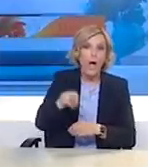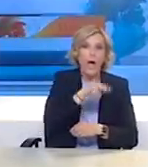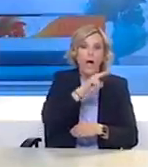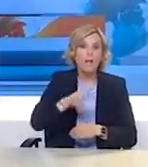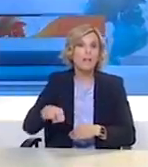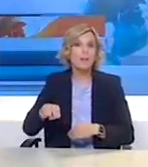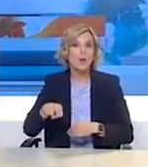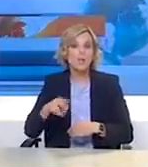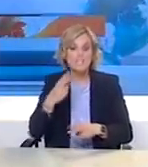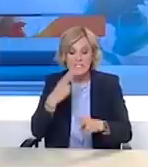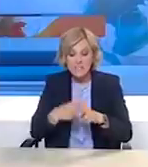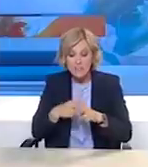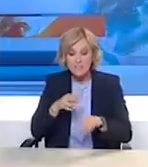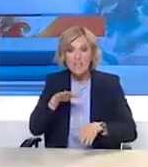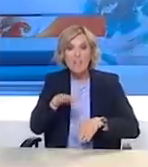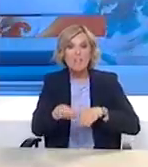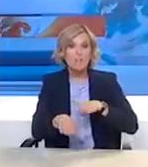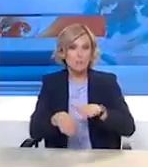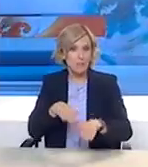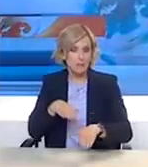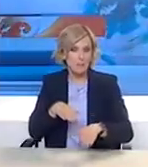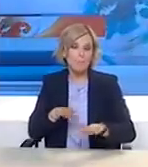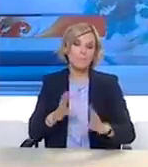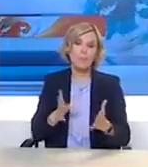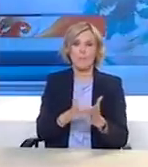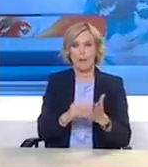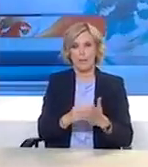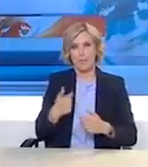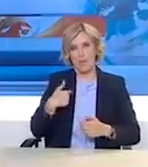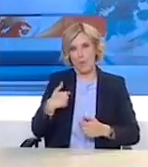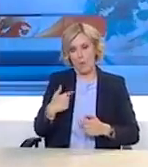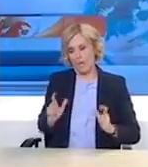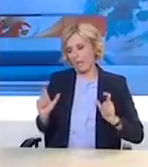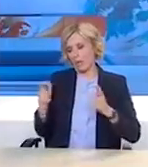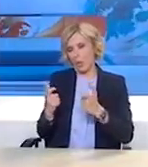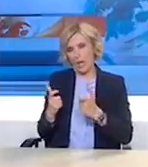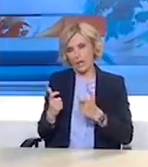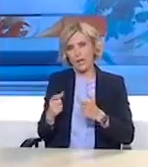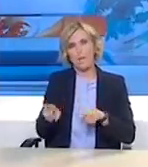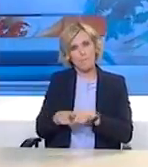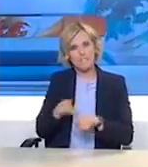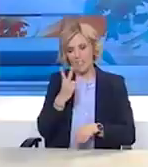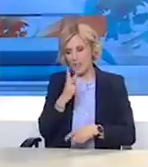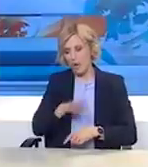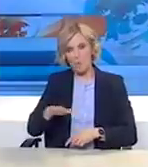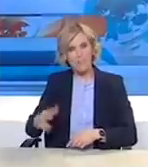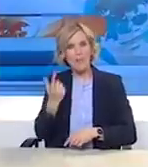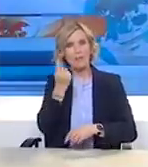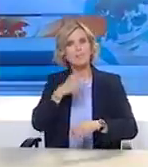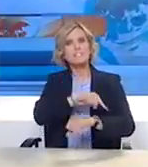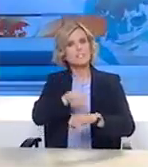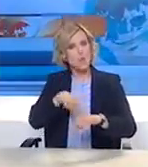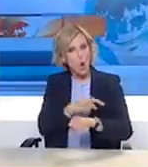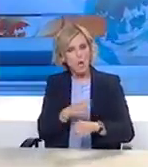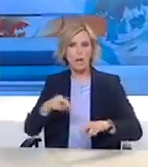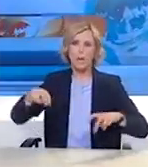μπορέσουμε με ένα-δύο άτομα την οικογένειά μας να περπατήσουμε για μισή ώρα είναι θεμητό. Το να παίρνουμε τα αυτοκίνητά μας και να μεταφερόμαστε